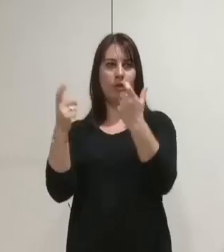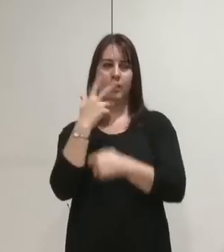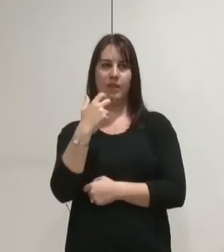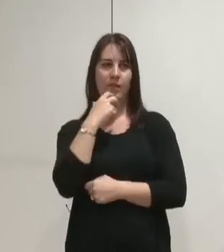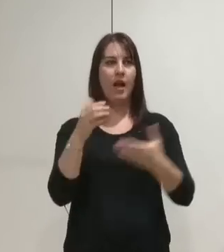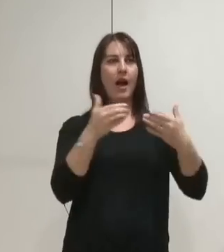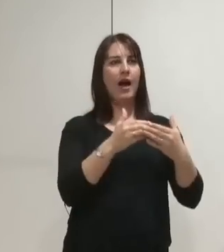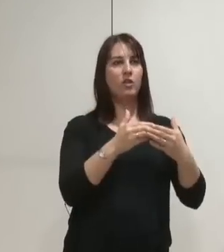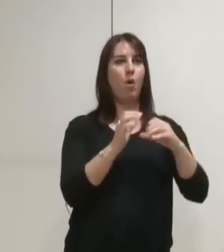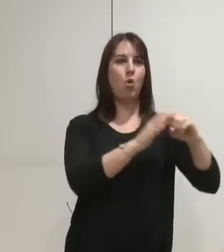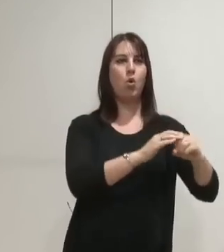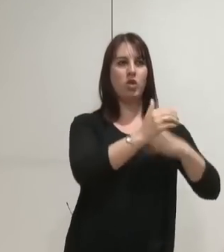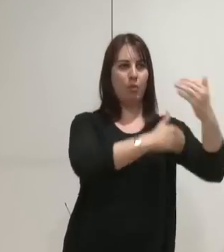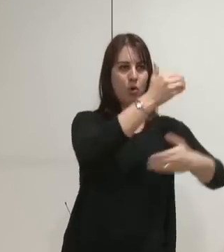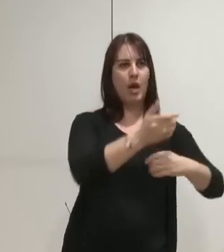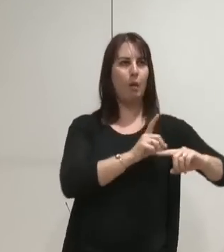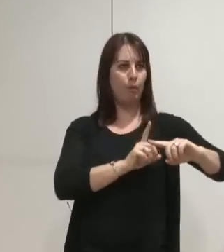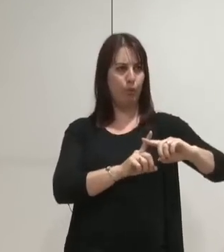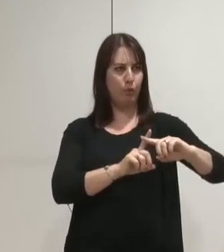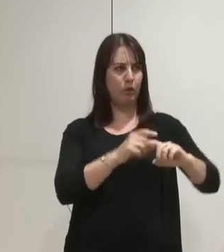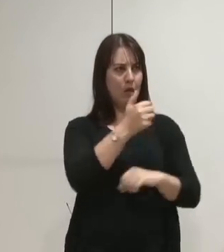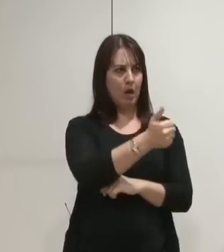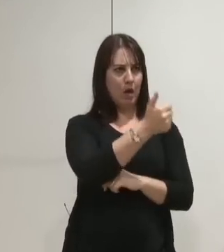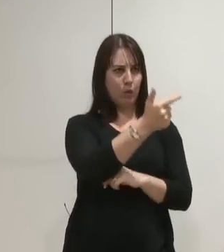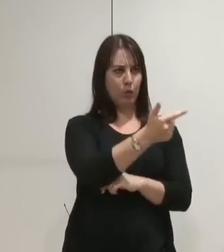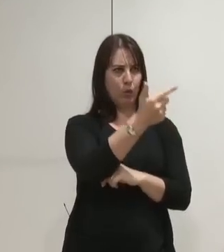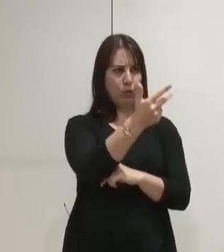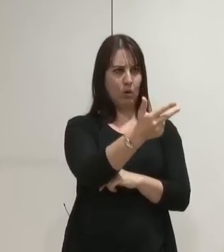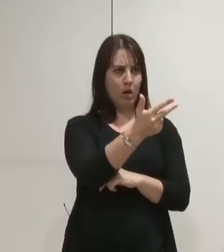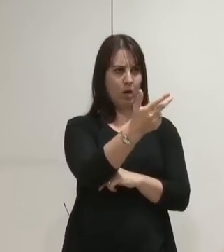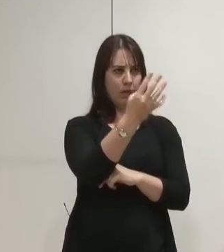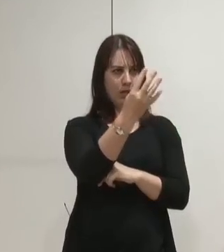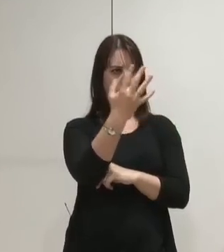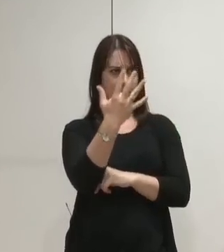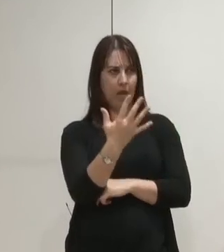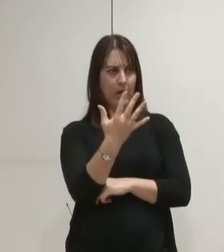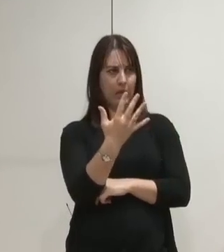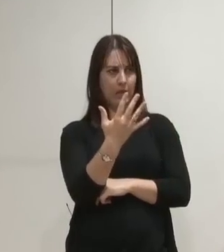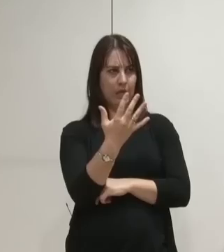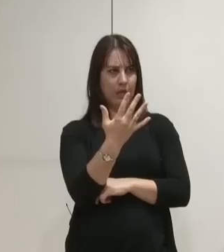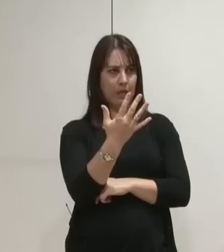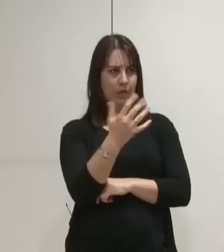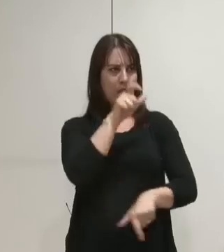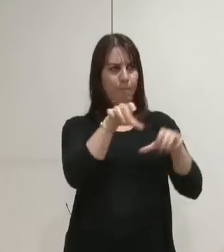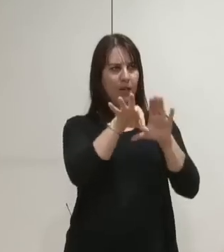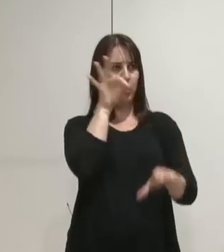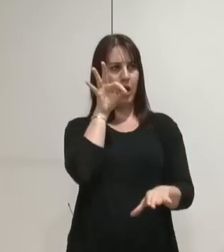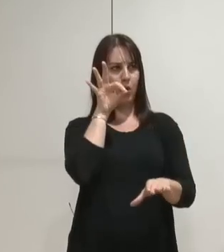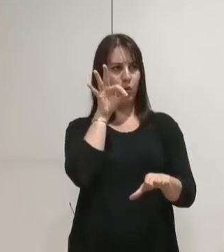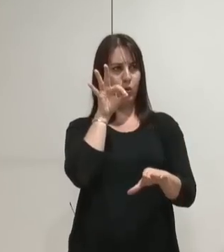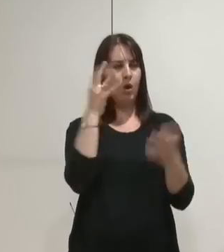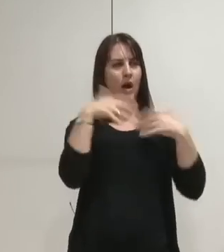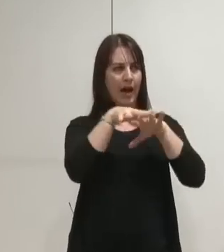rassemblement de gauche et de progrès ainsi que 1 2 3 4 5 élus du groupe du